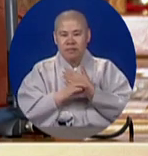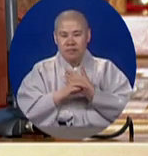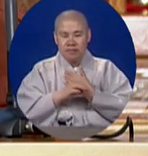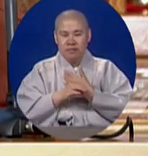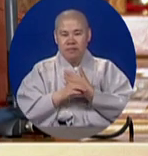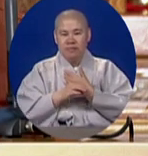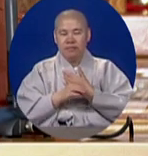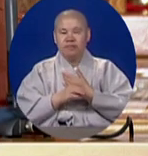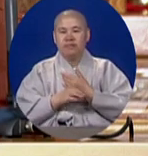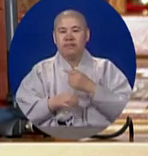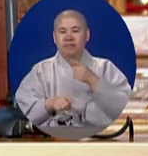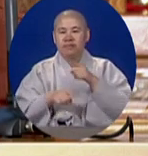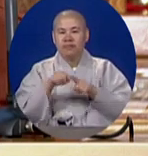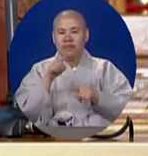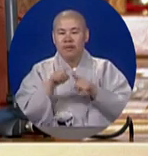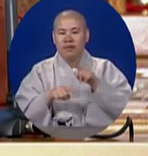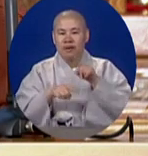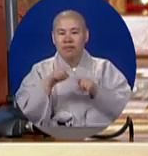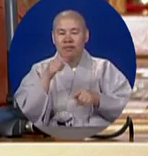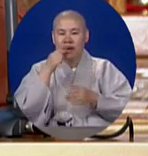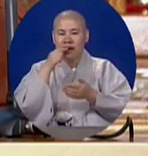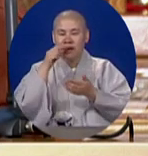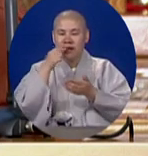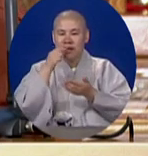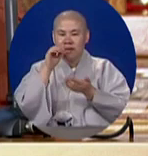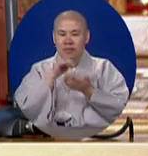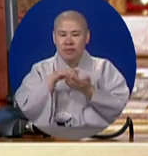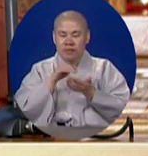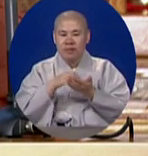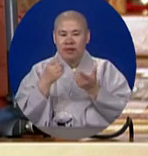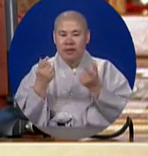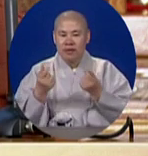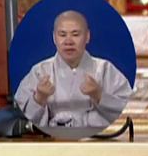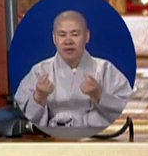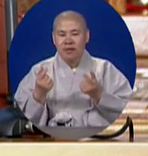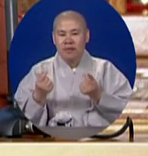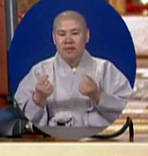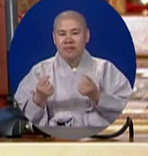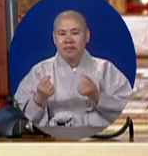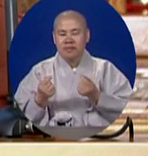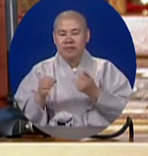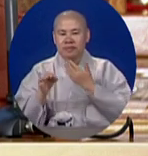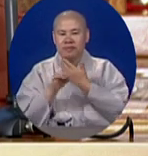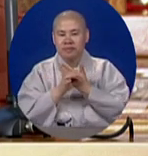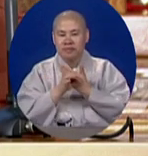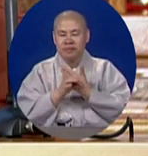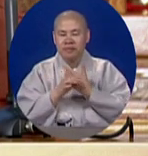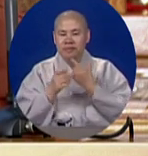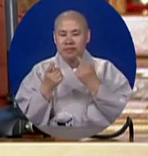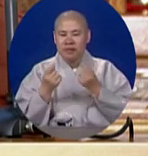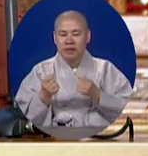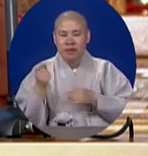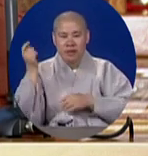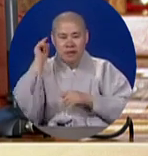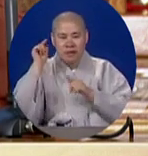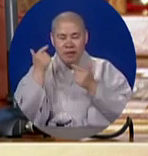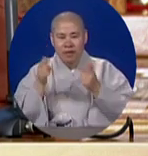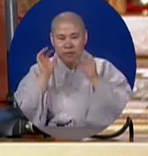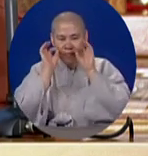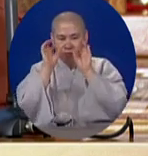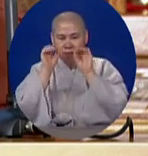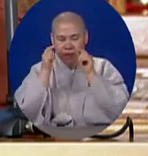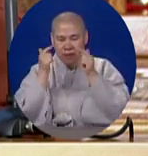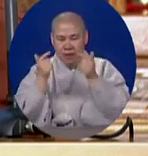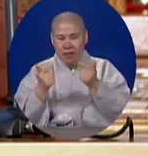목석이에요. 목석. 나무나 돌과 같은 겁니다. 그러면 그렇게 안 듣고 그렇게 안 보라는 게